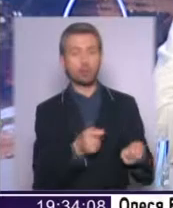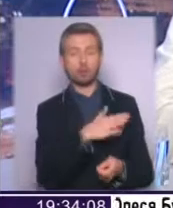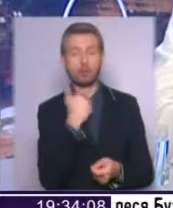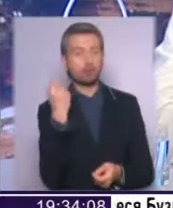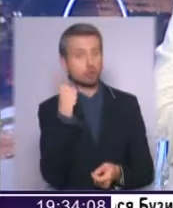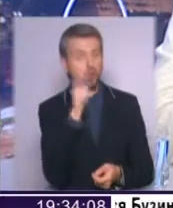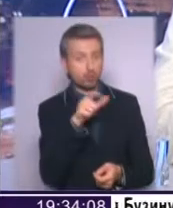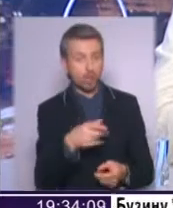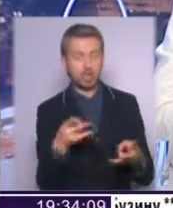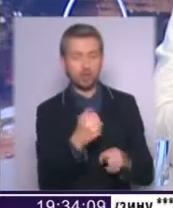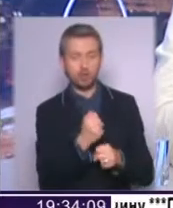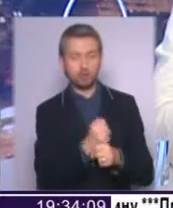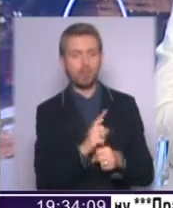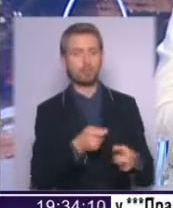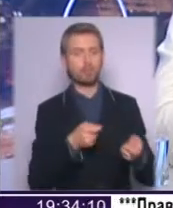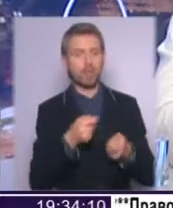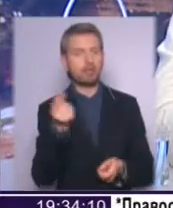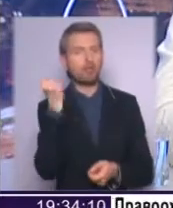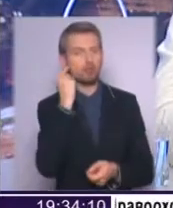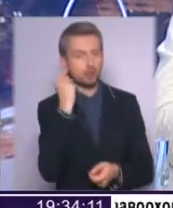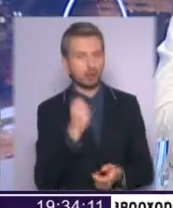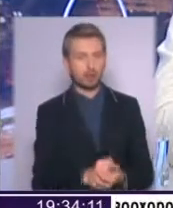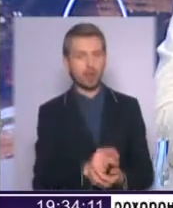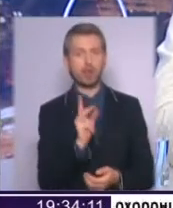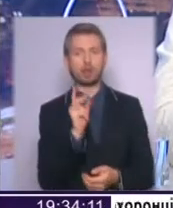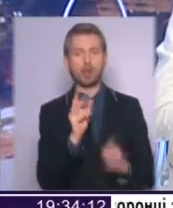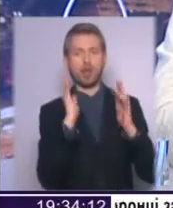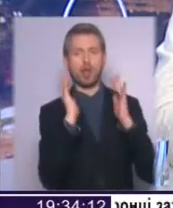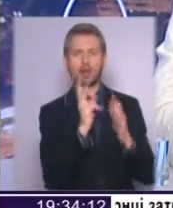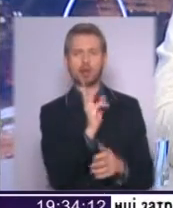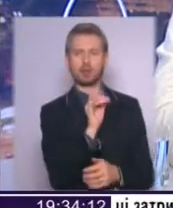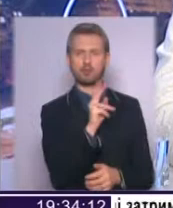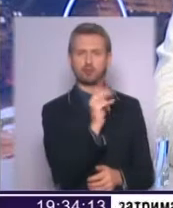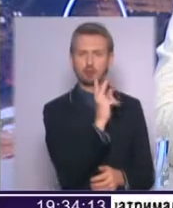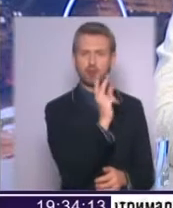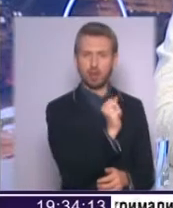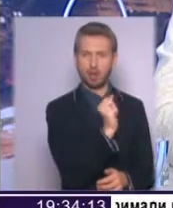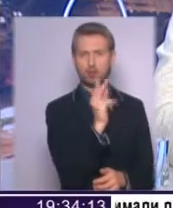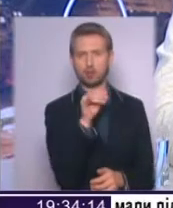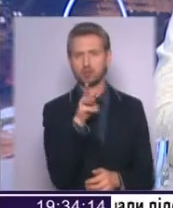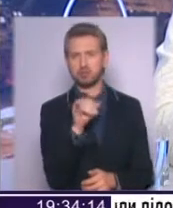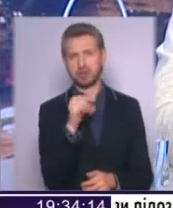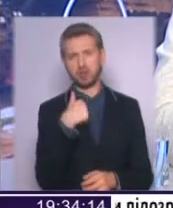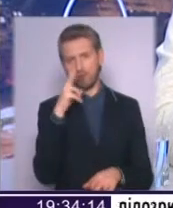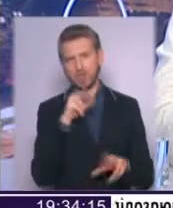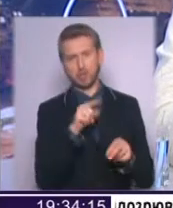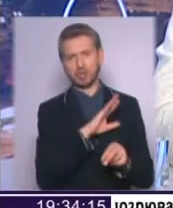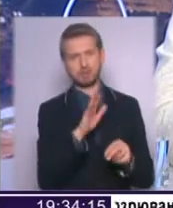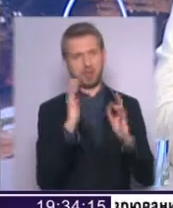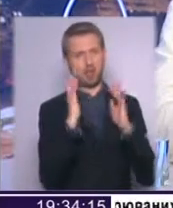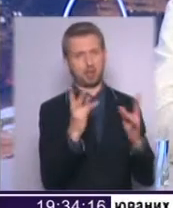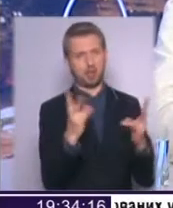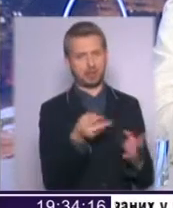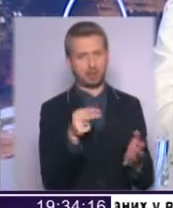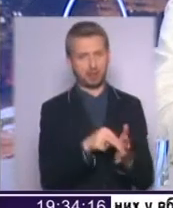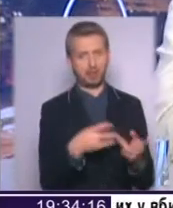треба зробити, щоб влада їх відчула. Друге, алеї Кравчука, Кучмі і так далі, ну, вважаю, що їм не алеї треба ставити, думаю, що їм